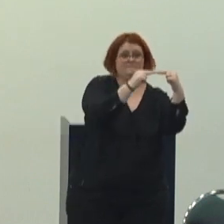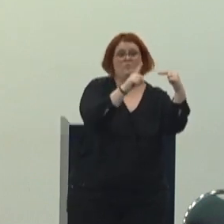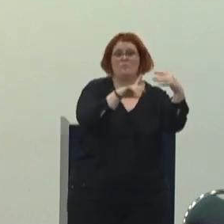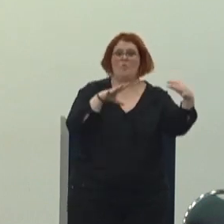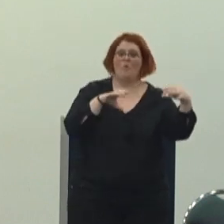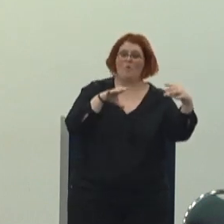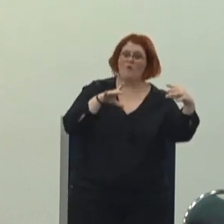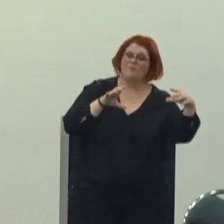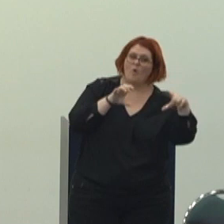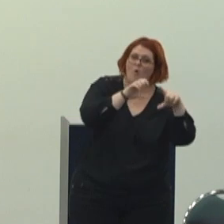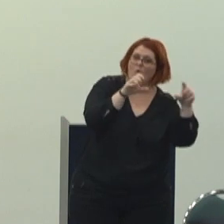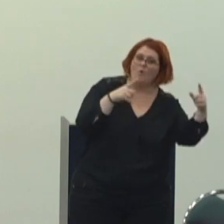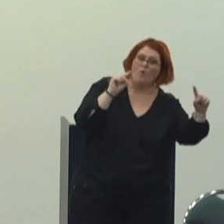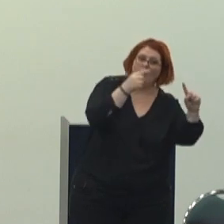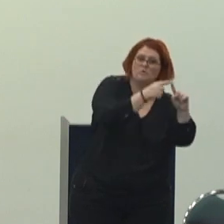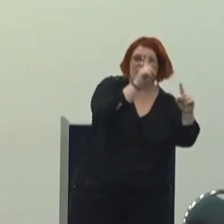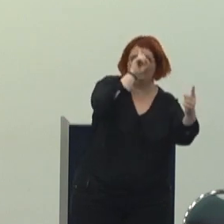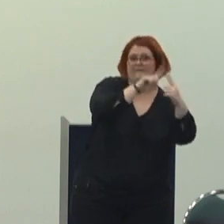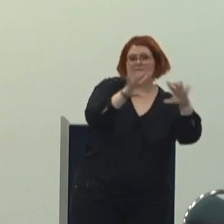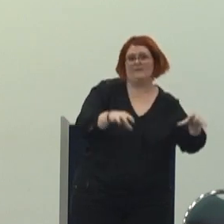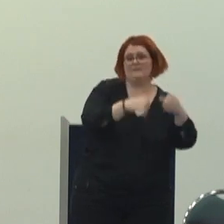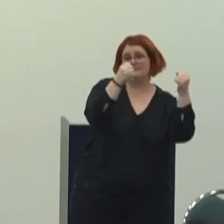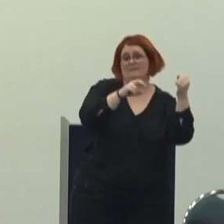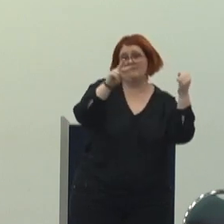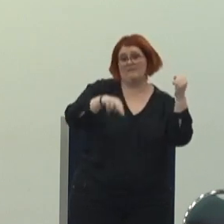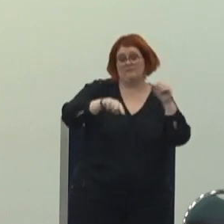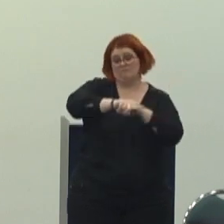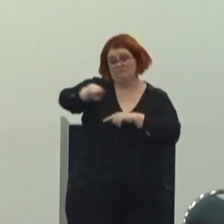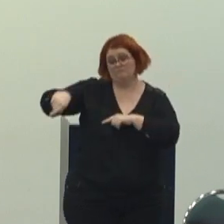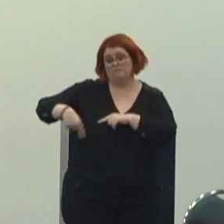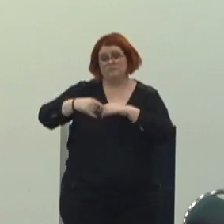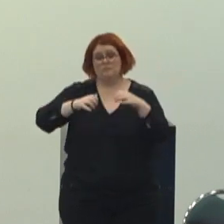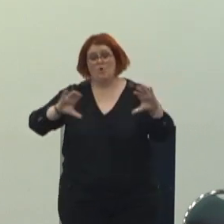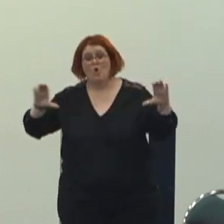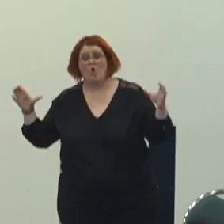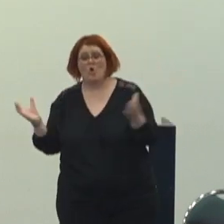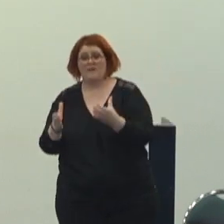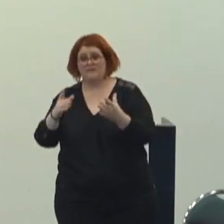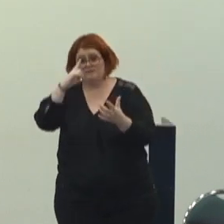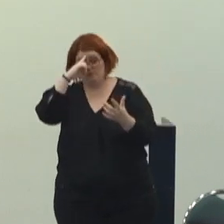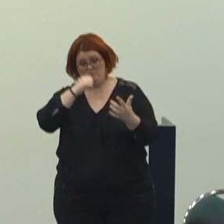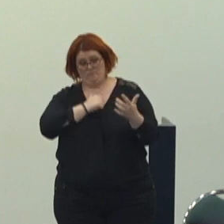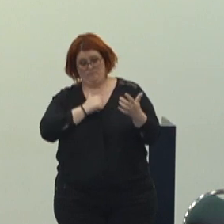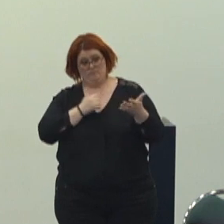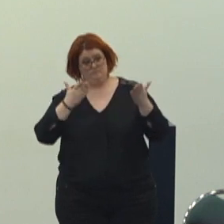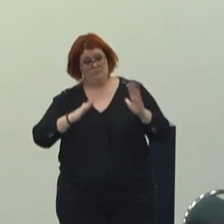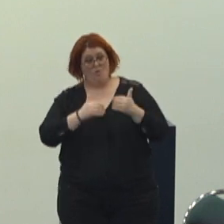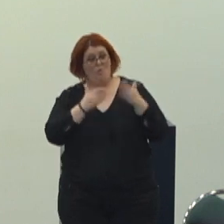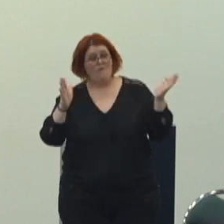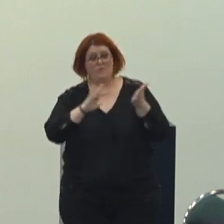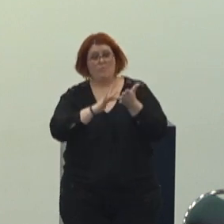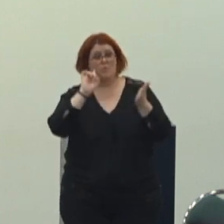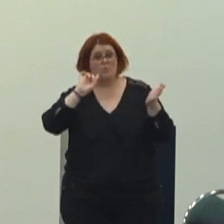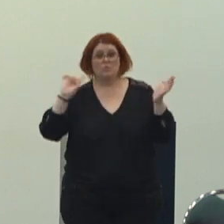capacités. Partant de là, tout renoncement collectif par avance à ce que l'autodétermination soit une démarche ouverte à tous est